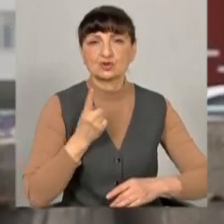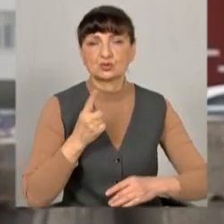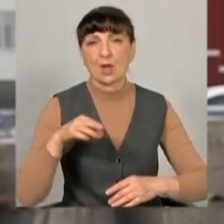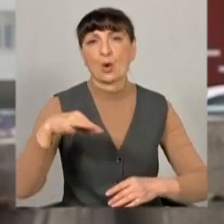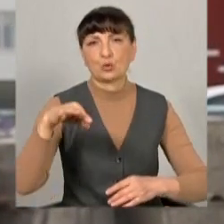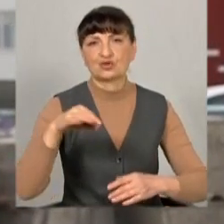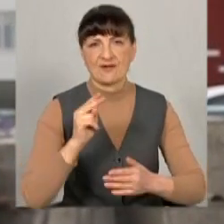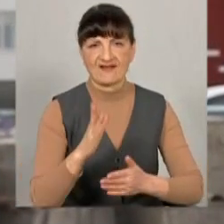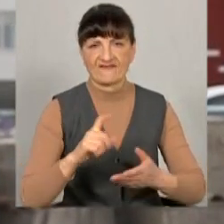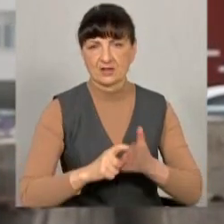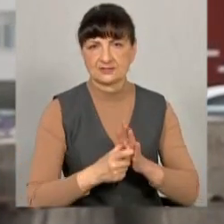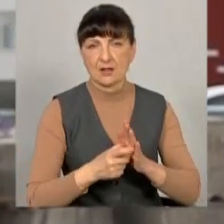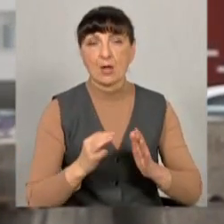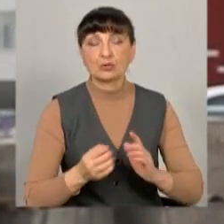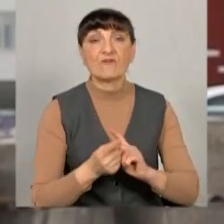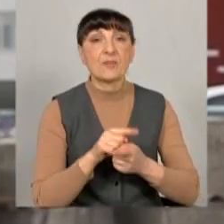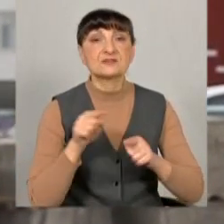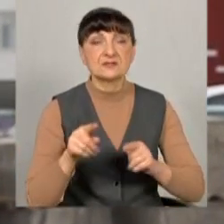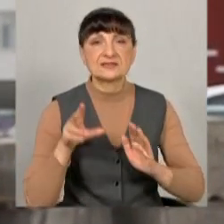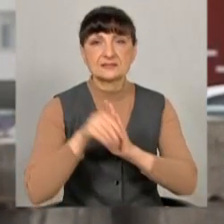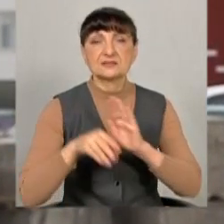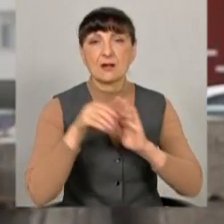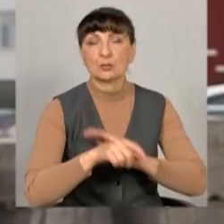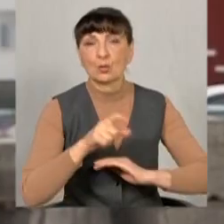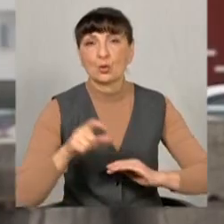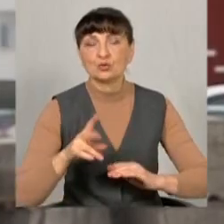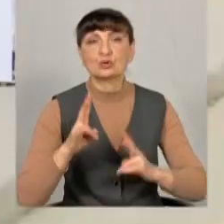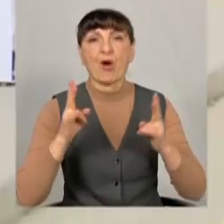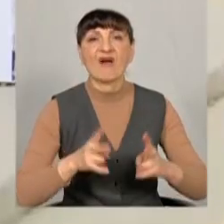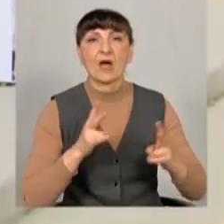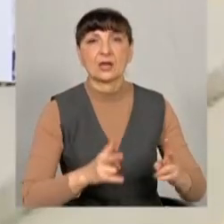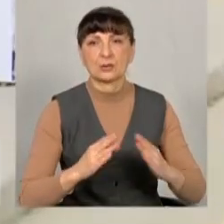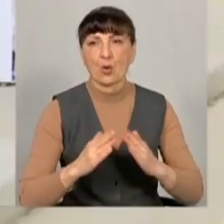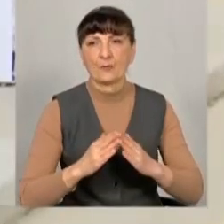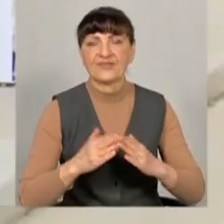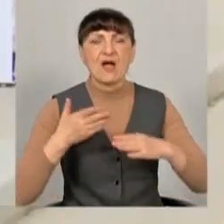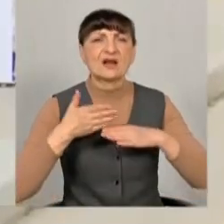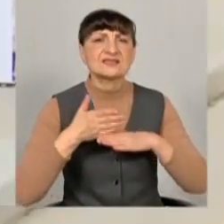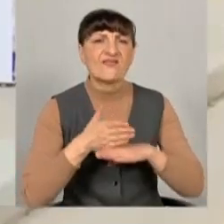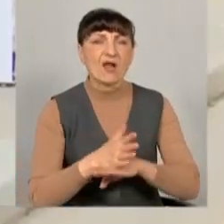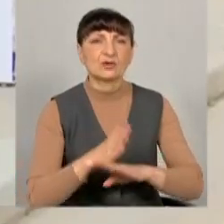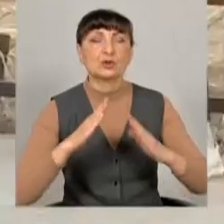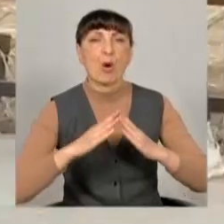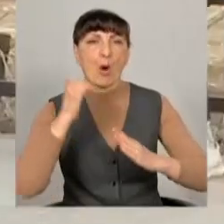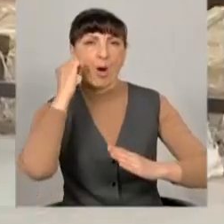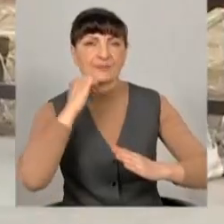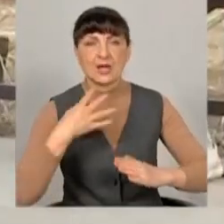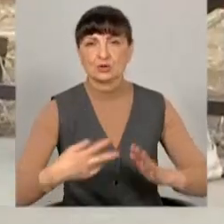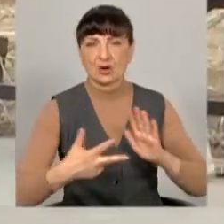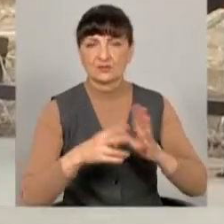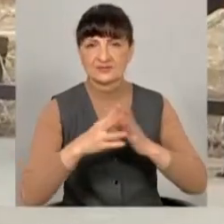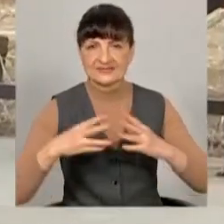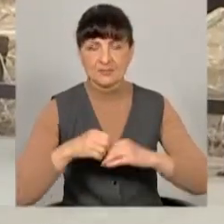обещанных квартир. Однако вместо них сюда заселяются жильцы аварийных домов. Из разваливающихся многоквартирных домов 48